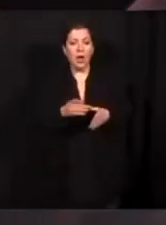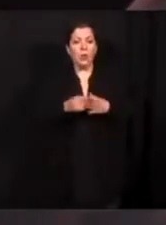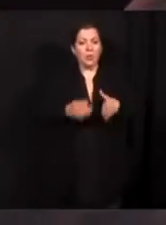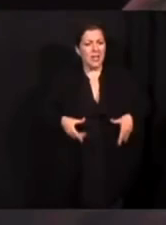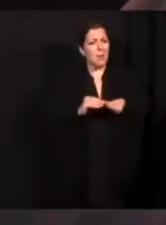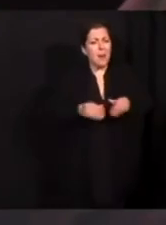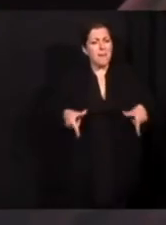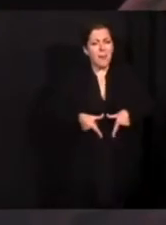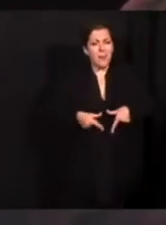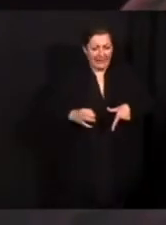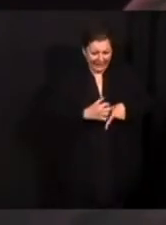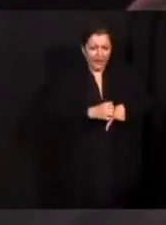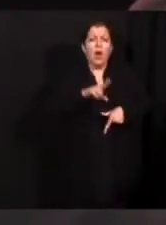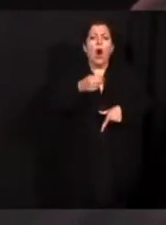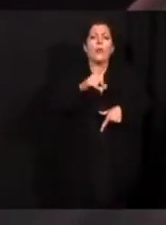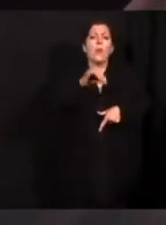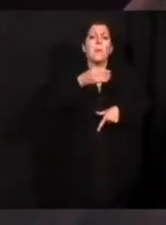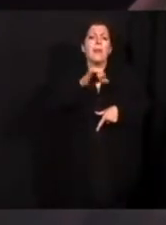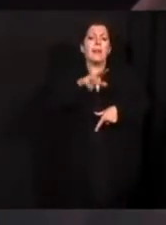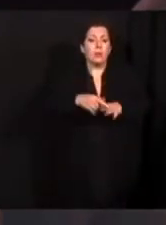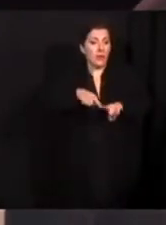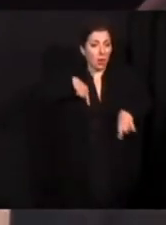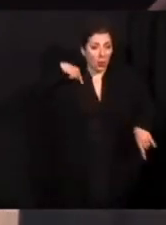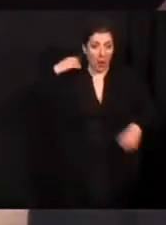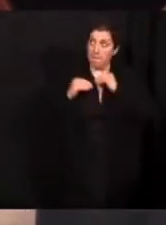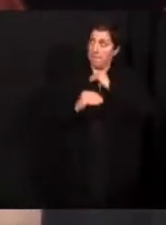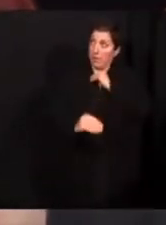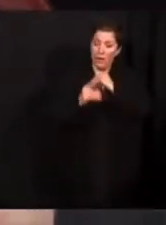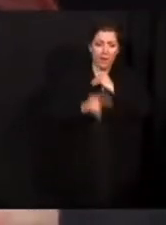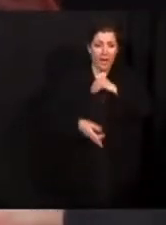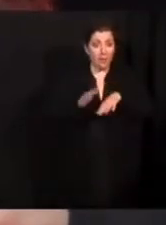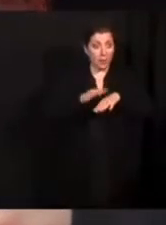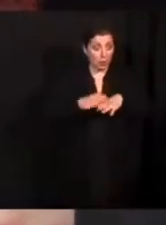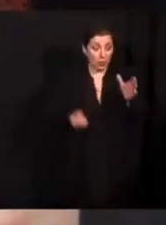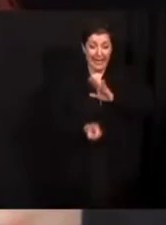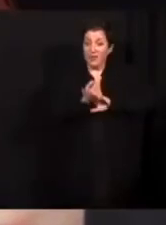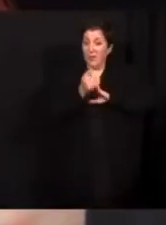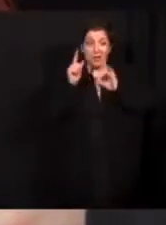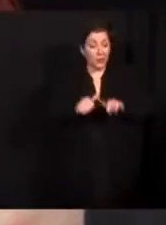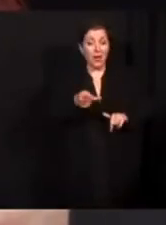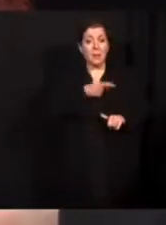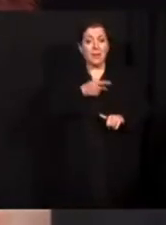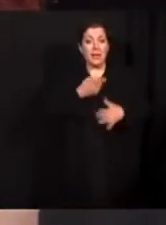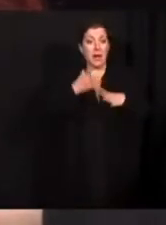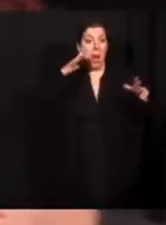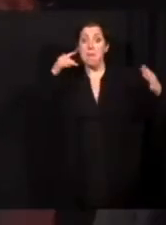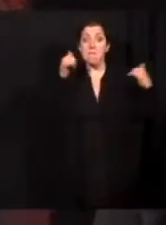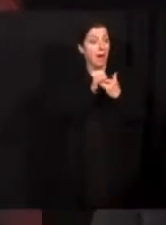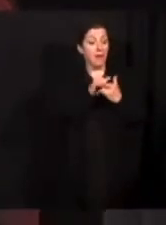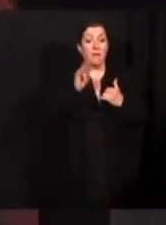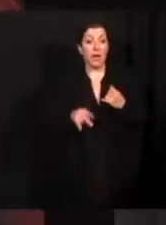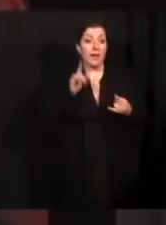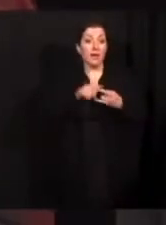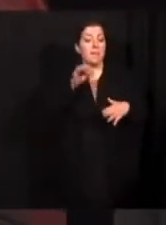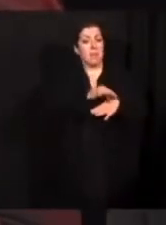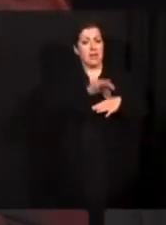d'endométriose ? L'endométriose, ce sont des années d'errance médicale. Pourtant, une grande innovation médicale en la matière est quasiment passée inaperçue pour cette